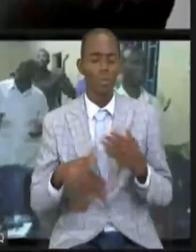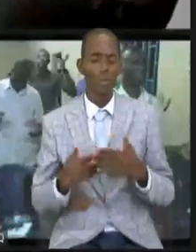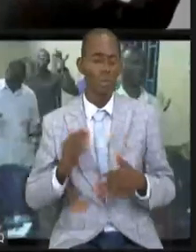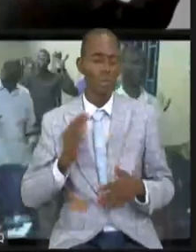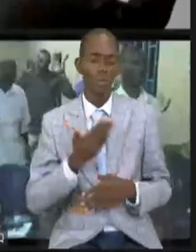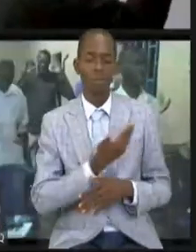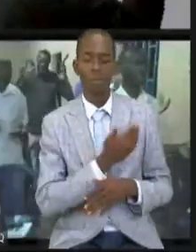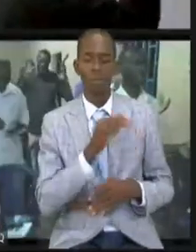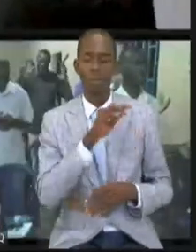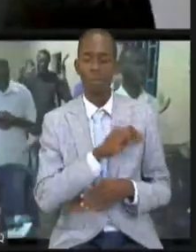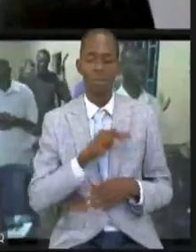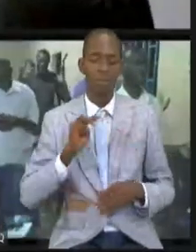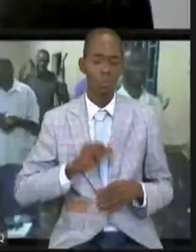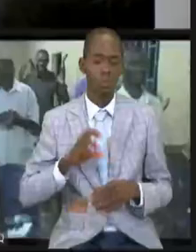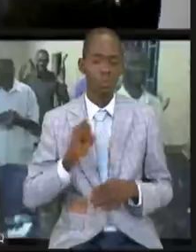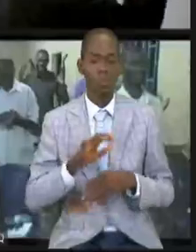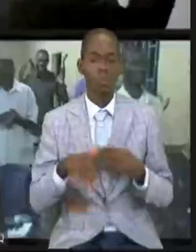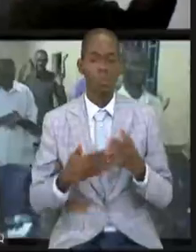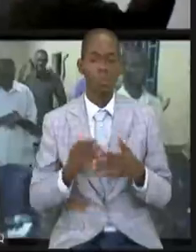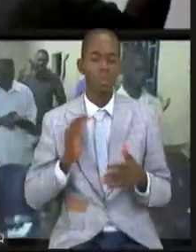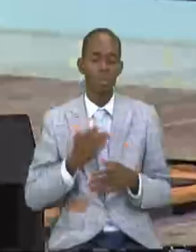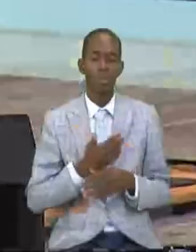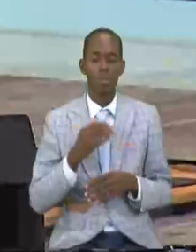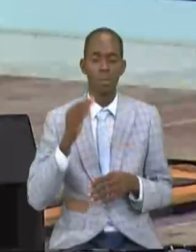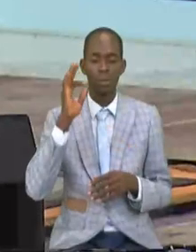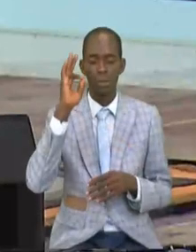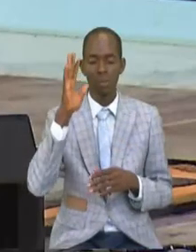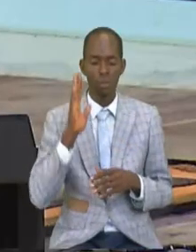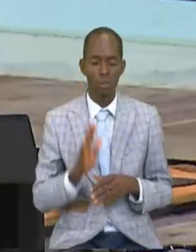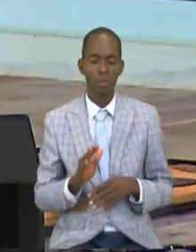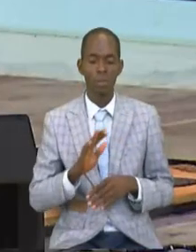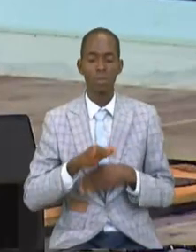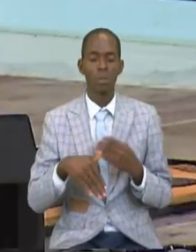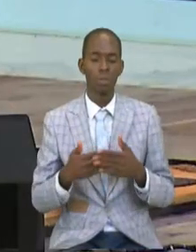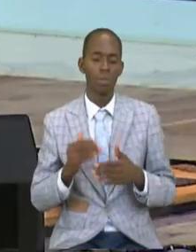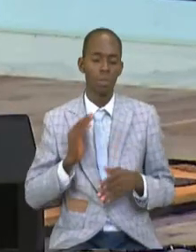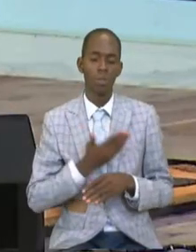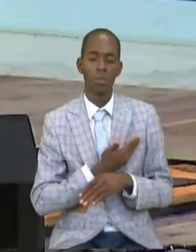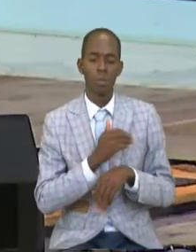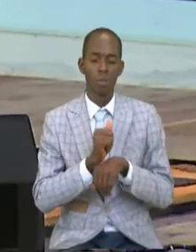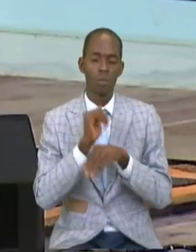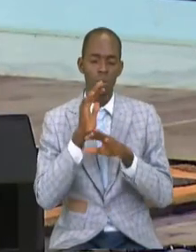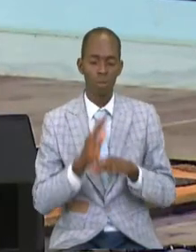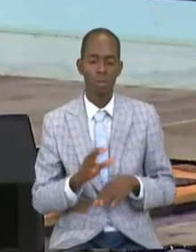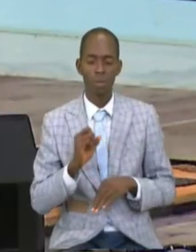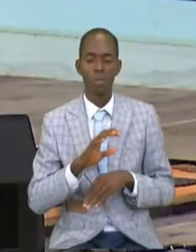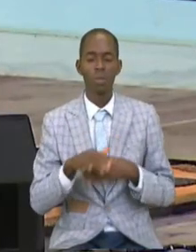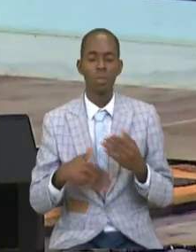Tous nos membres, tous nos ministres, tous nos ouvriers,